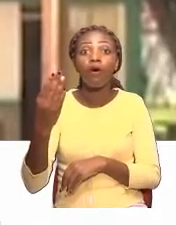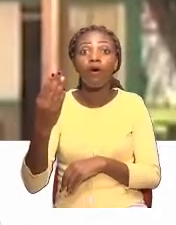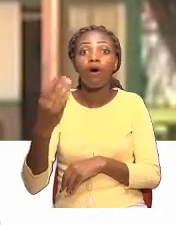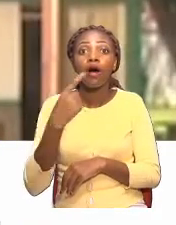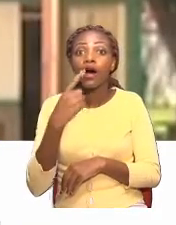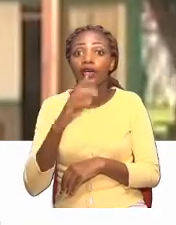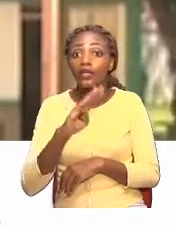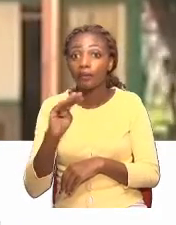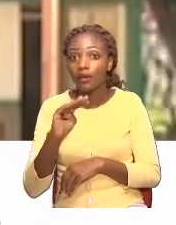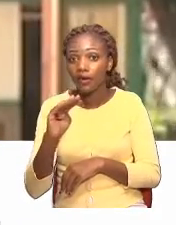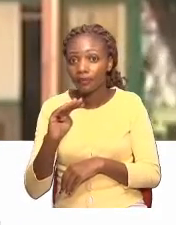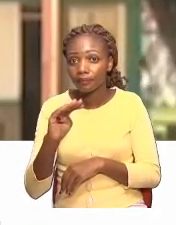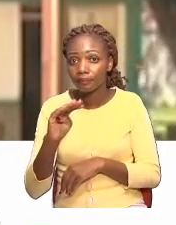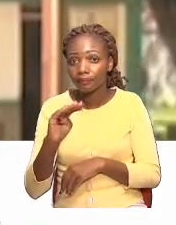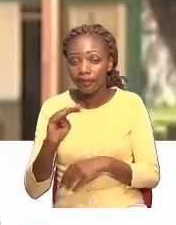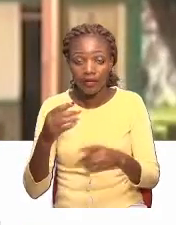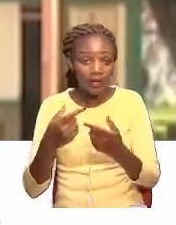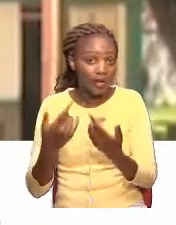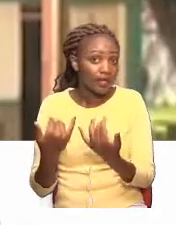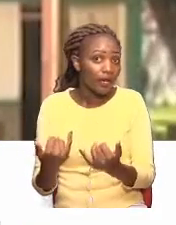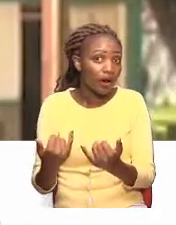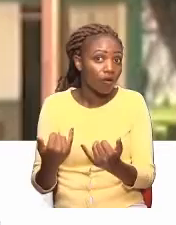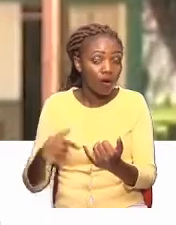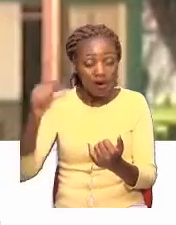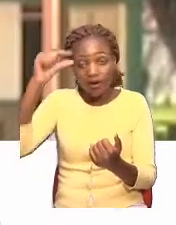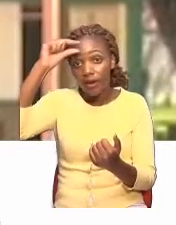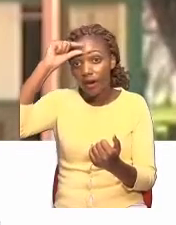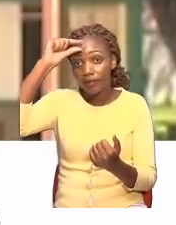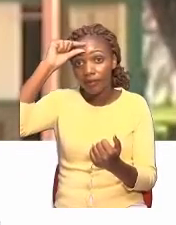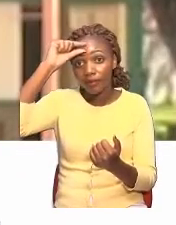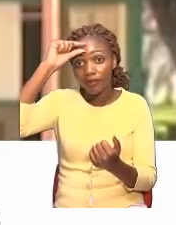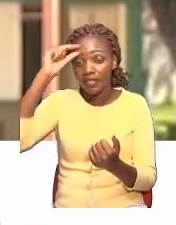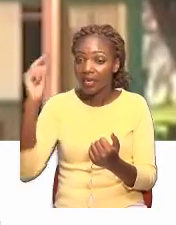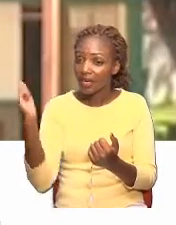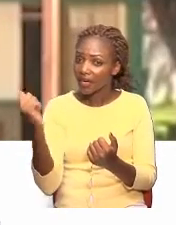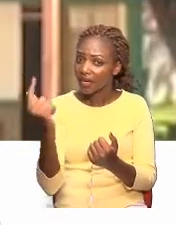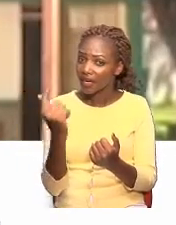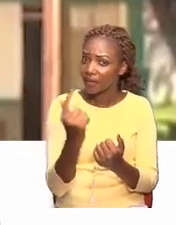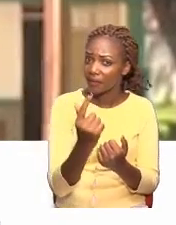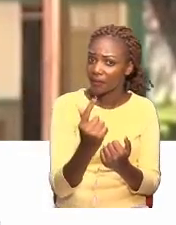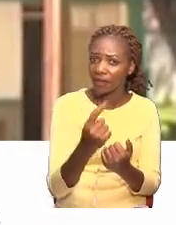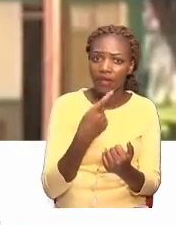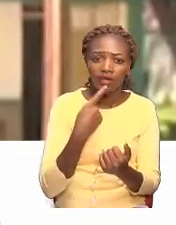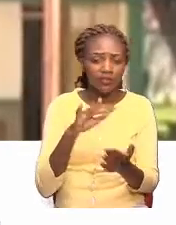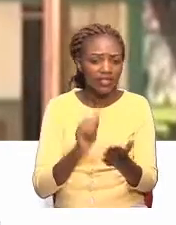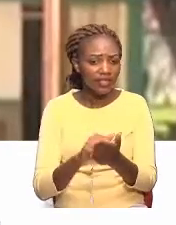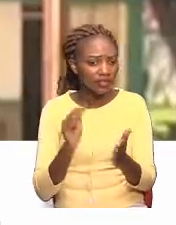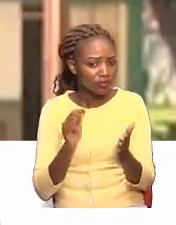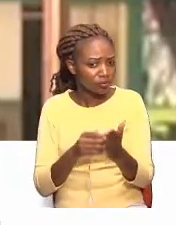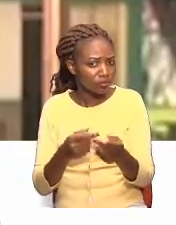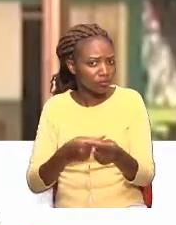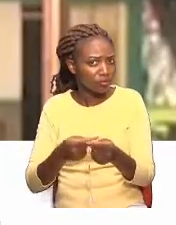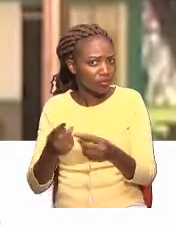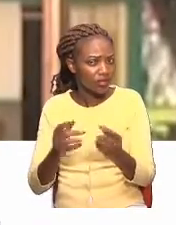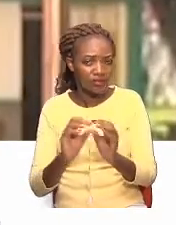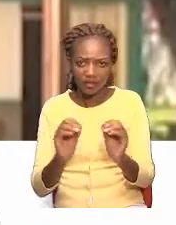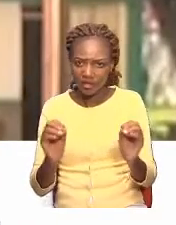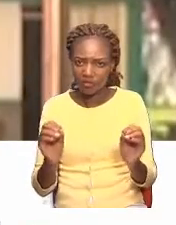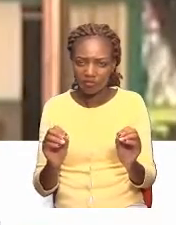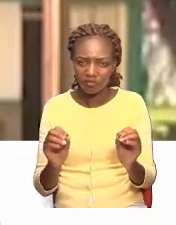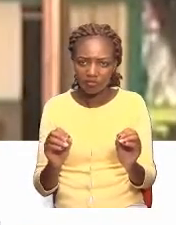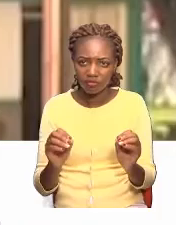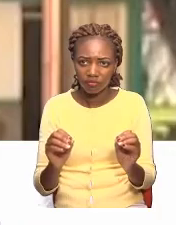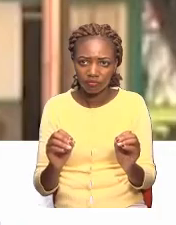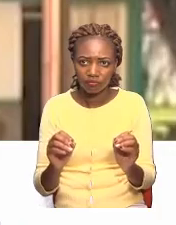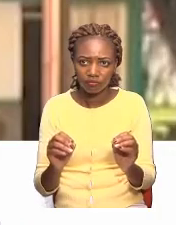m na kufikia SAA hizi serikali haijweza kujitokeza kusema watanza kununua liniesa haulikan Mi